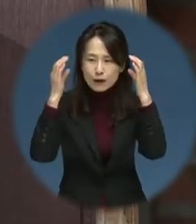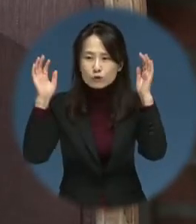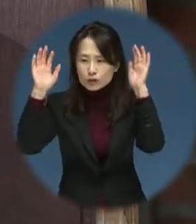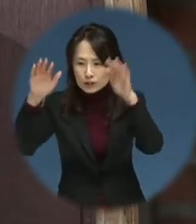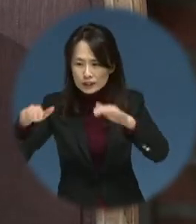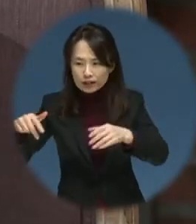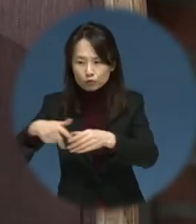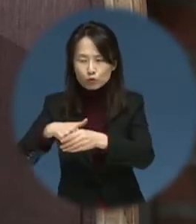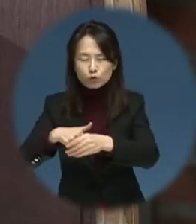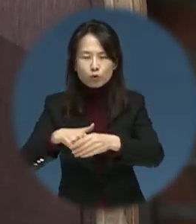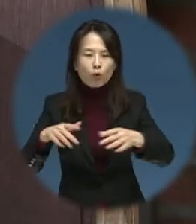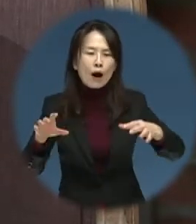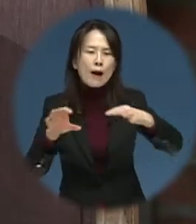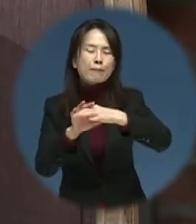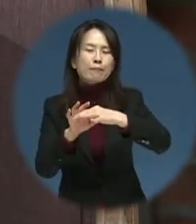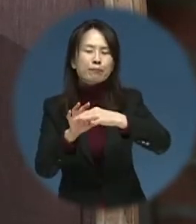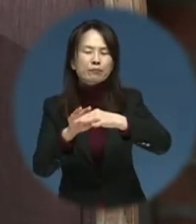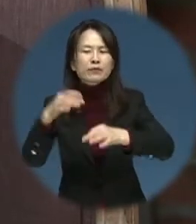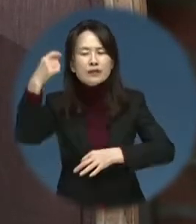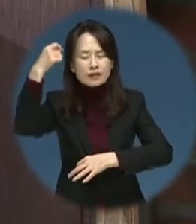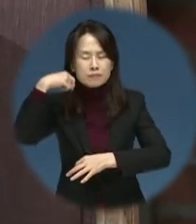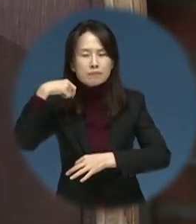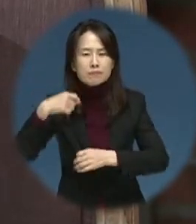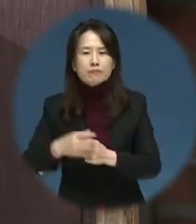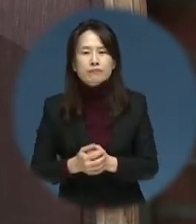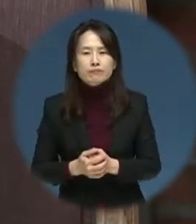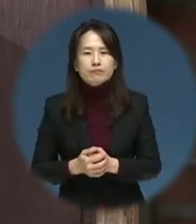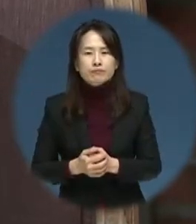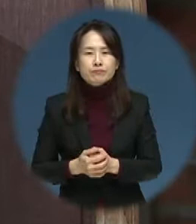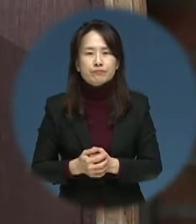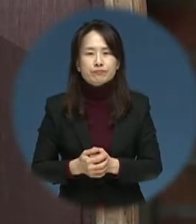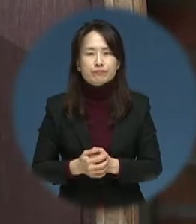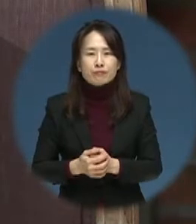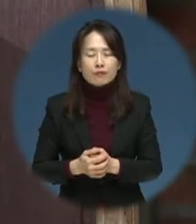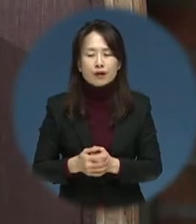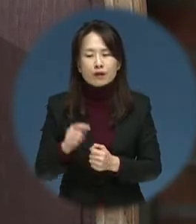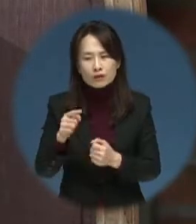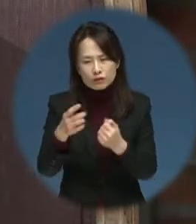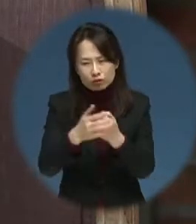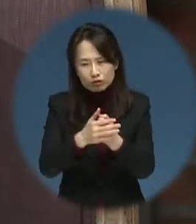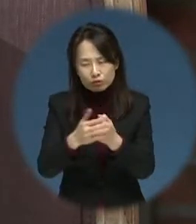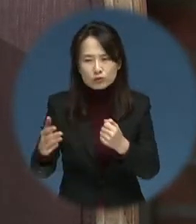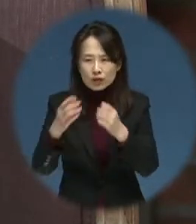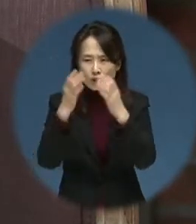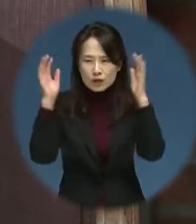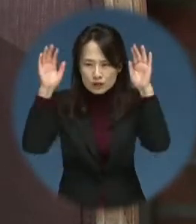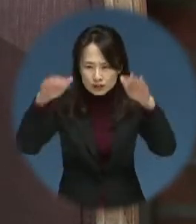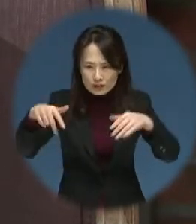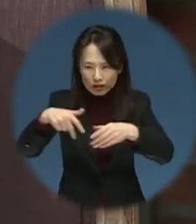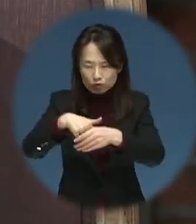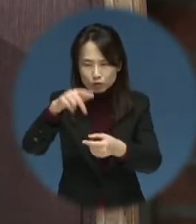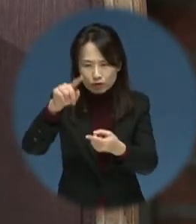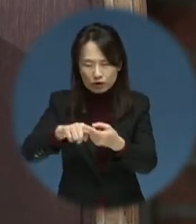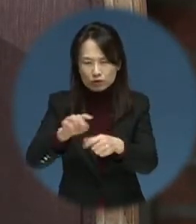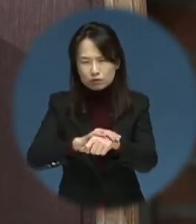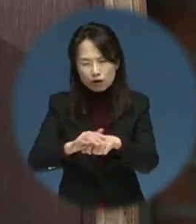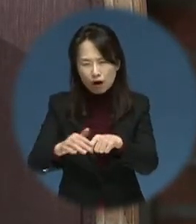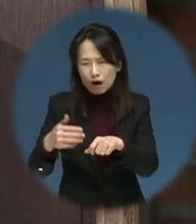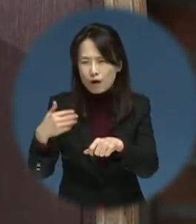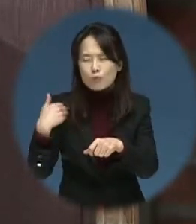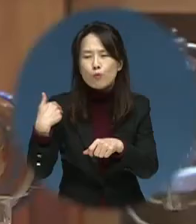동일시되지만 그것 때문에 또 이제 이슬람의 본질을 잘 못 보는 경우가 많았습니다. 네. 아랍과 이슬람은 정말